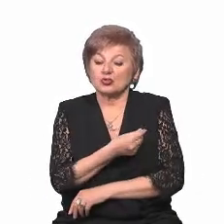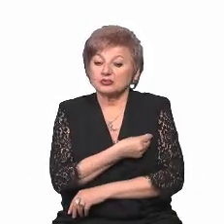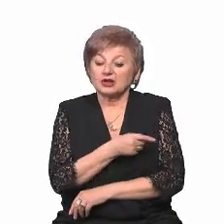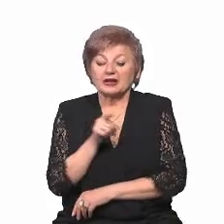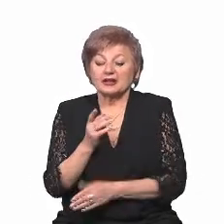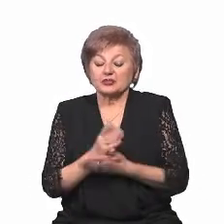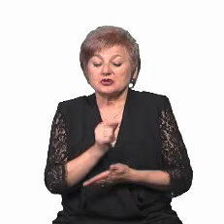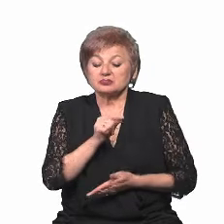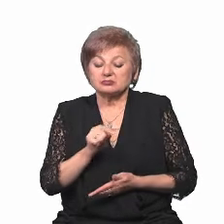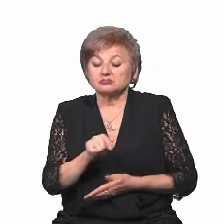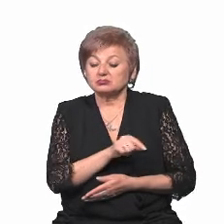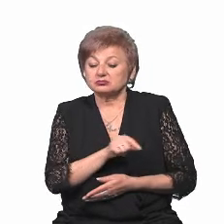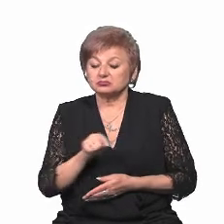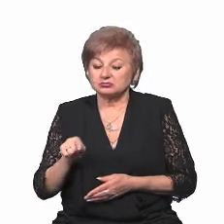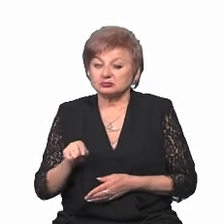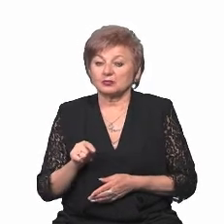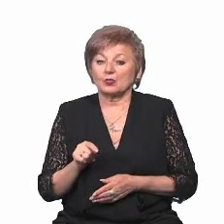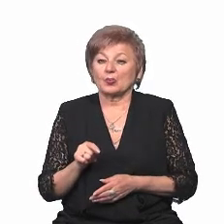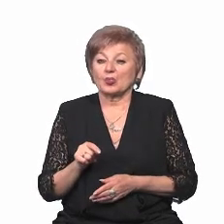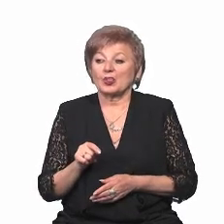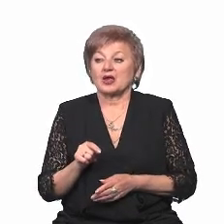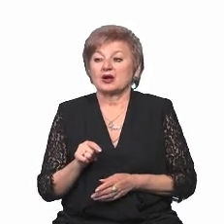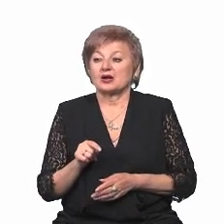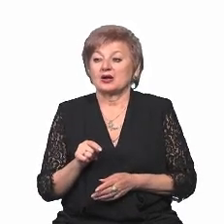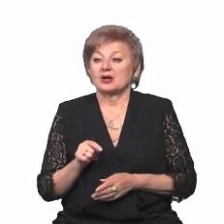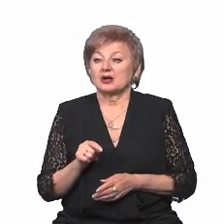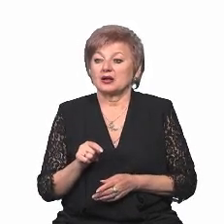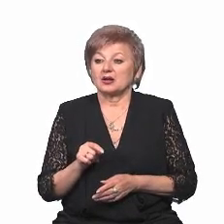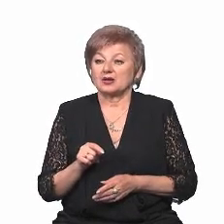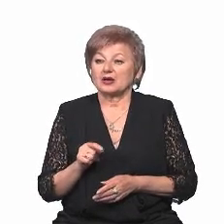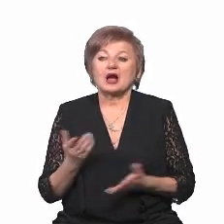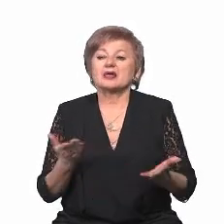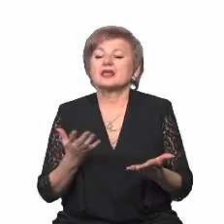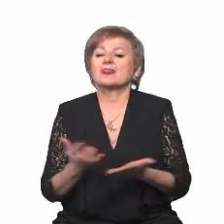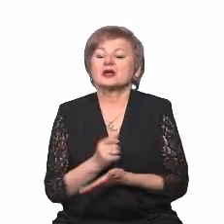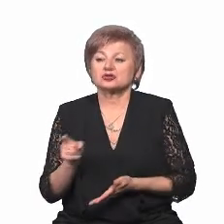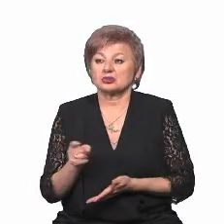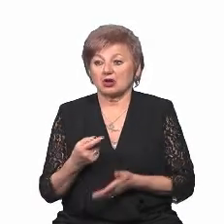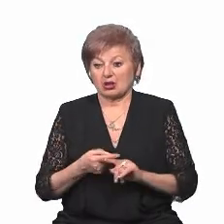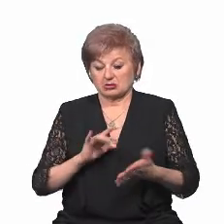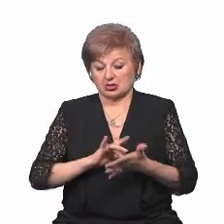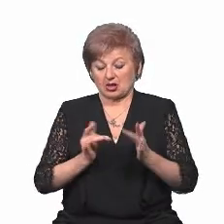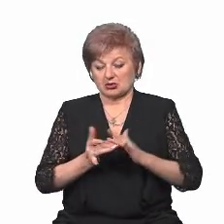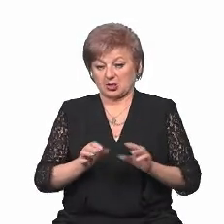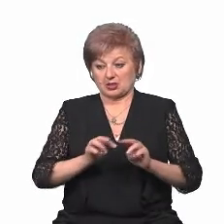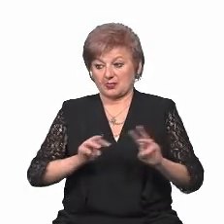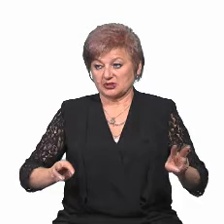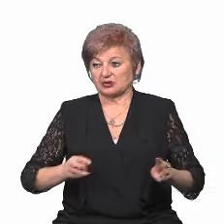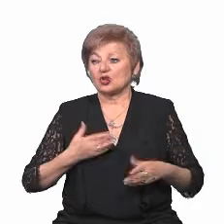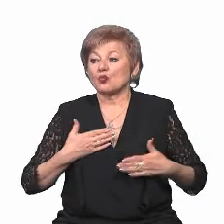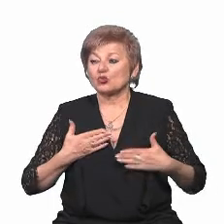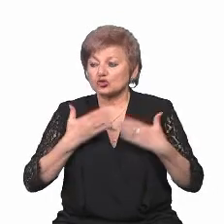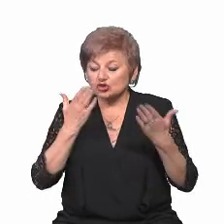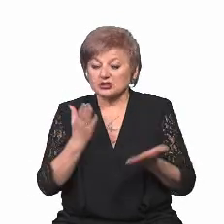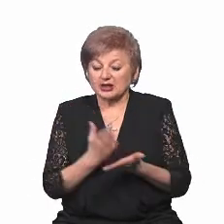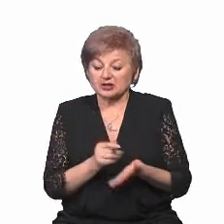таке зазначення, я не буду зачитувати повністю, це можна перевірити. На сайті міністерства, можна я дочитаю. І тут